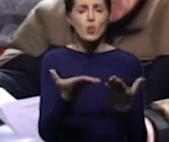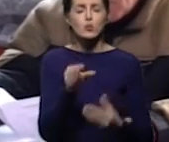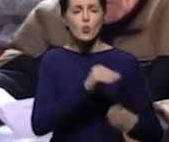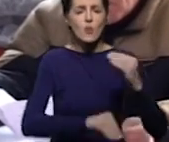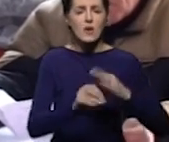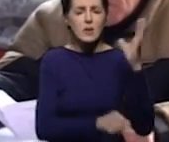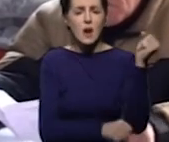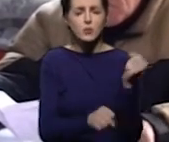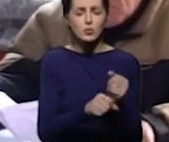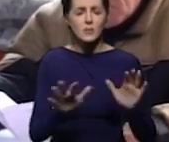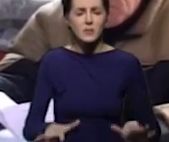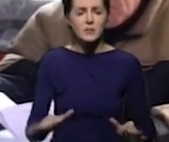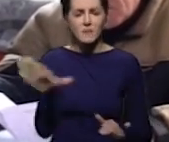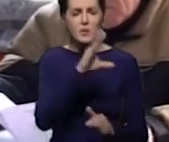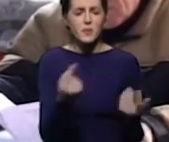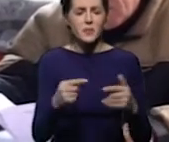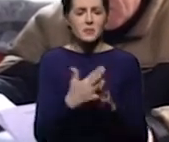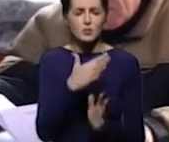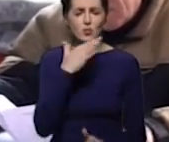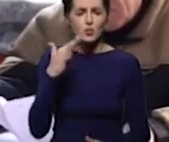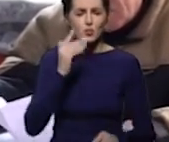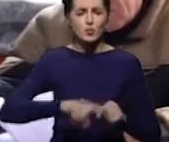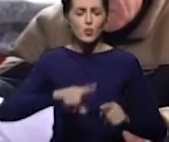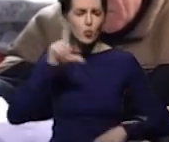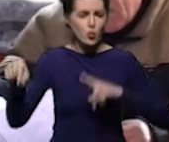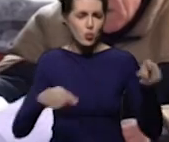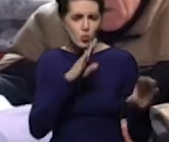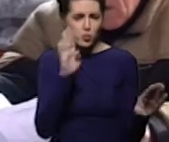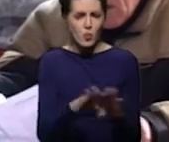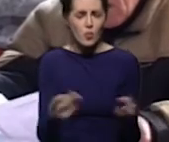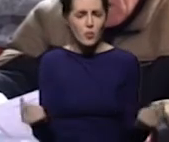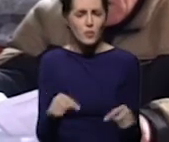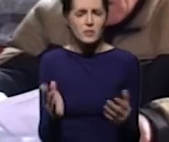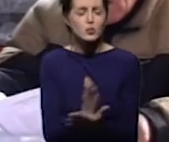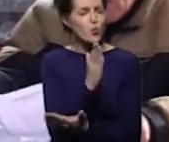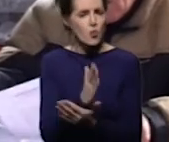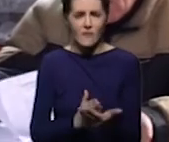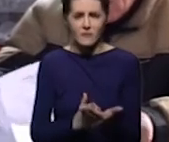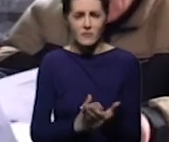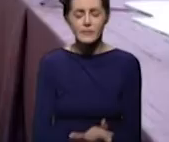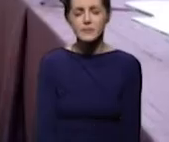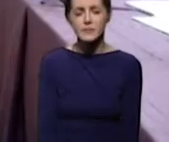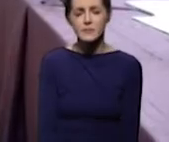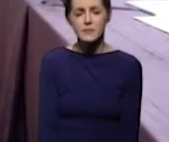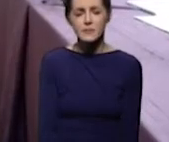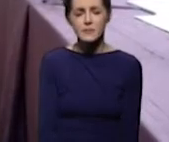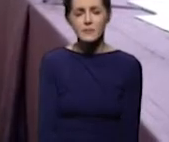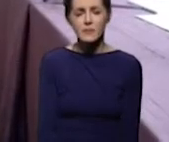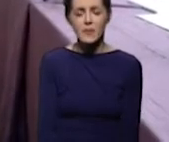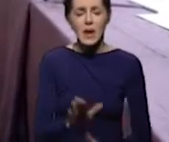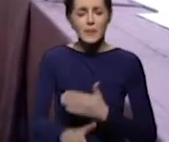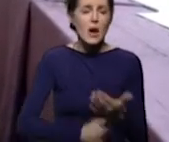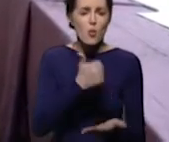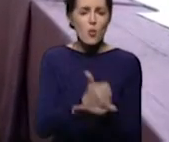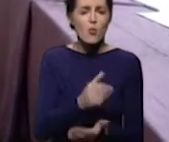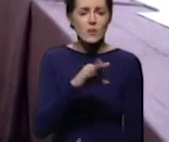зупинити відтік молоді сіл. Нас поїжджають скоро всі, тому що ніхто на нас не обращав ніякого внимання. Голова Удачницької